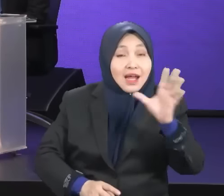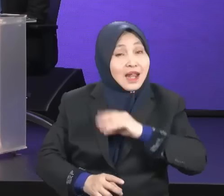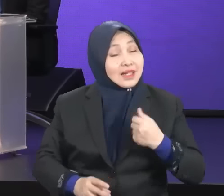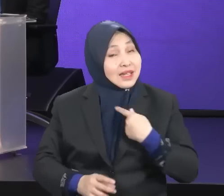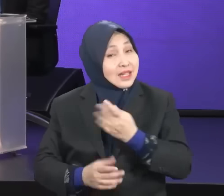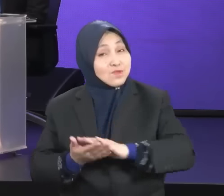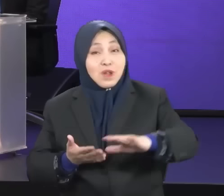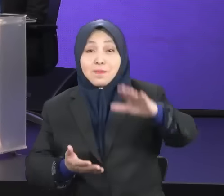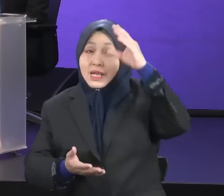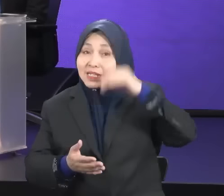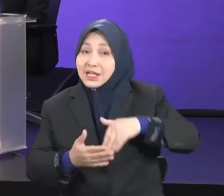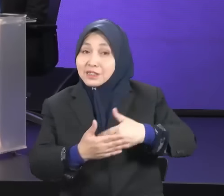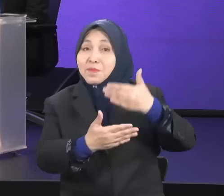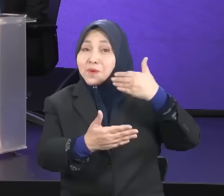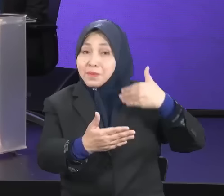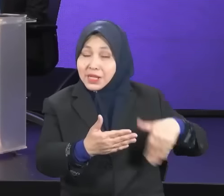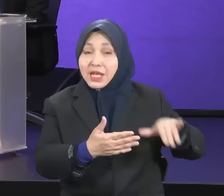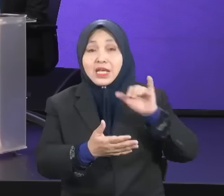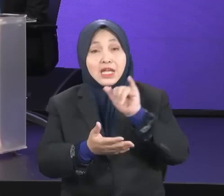belajar sebelum ini yaitu